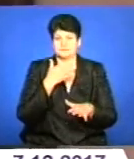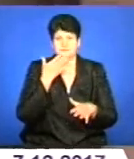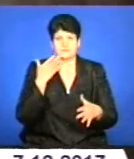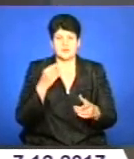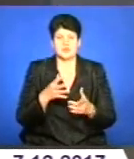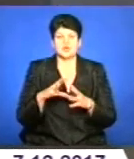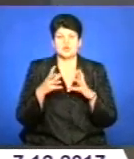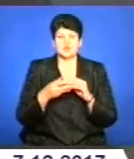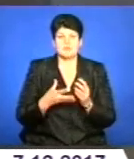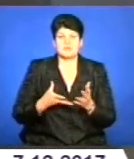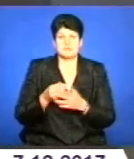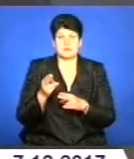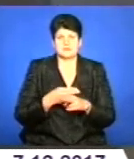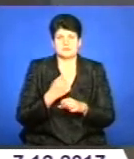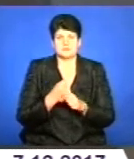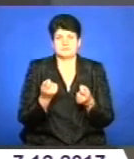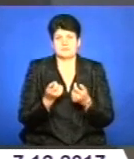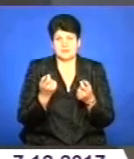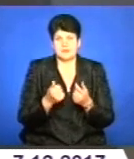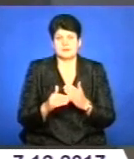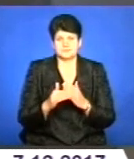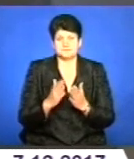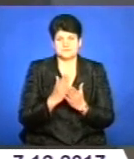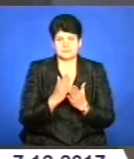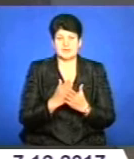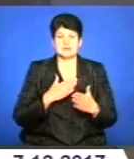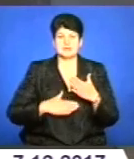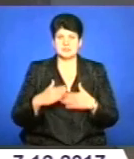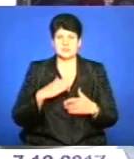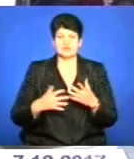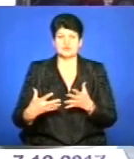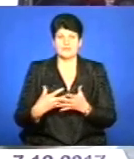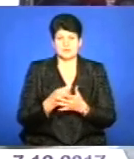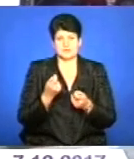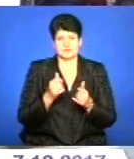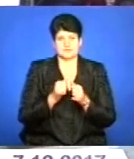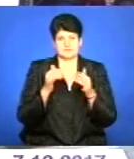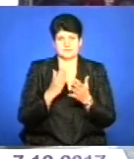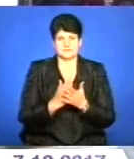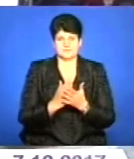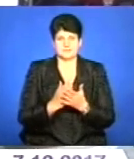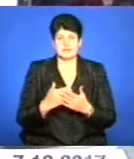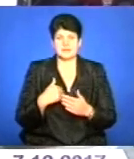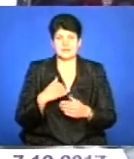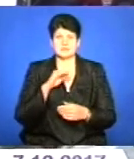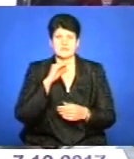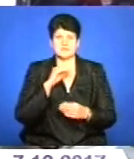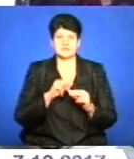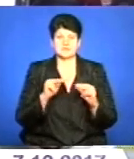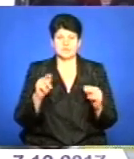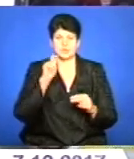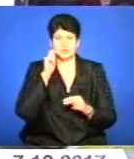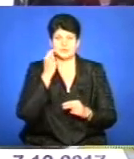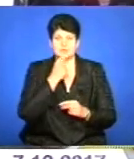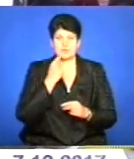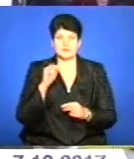сума виплат для безробітних незначна, та все ж допомагає. Тішить, каже, що виплати дещо підняли. Я за професією вчитель української